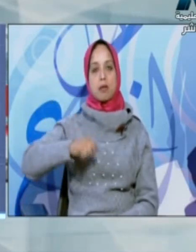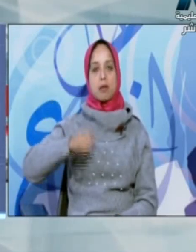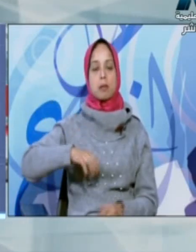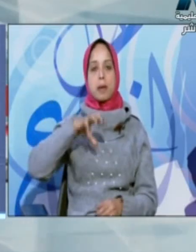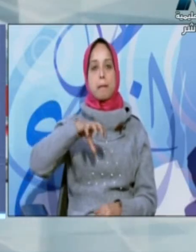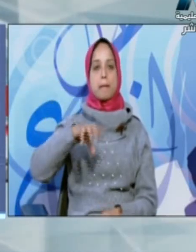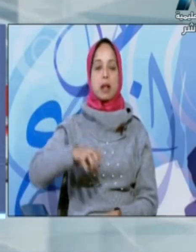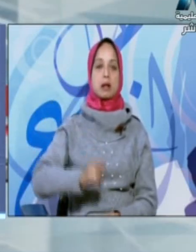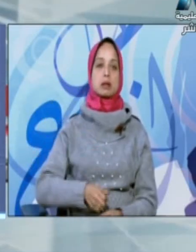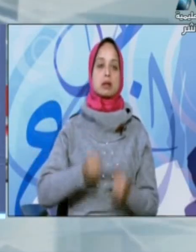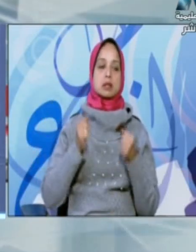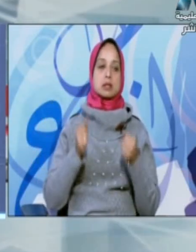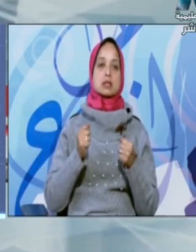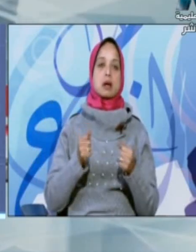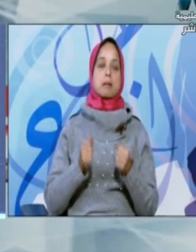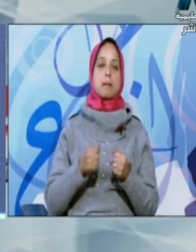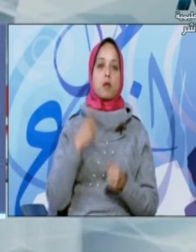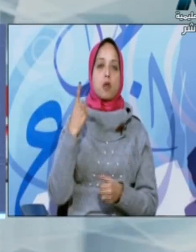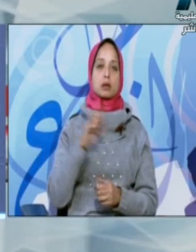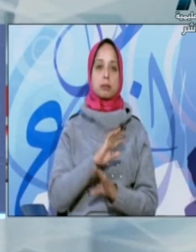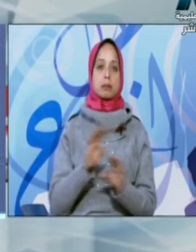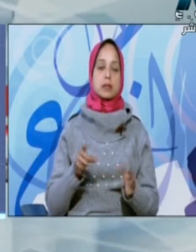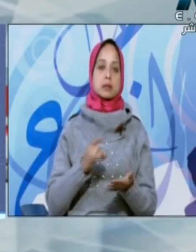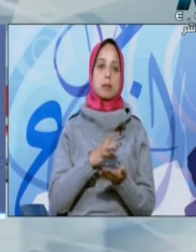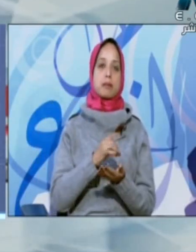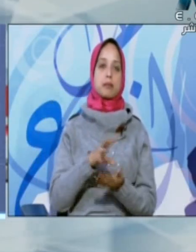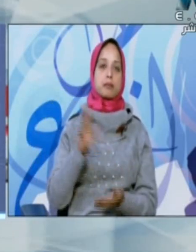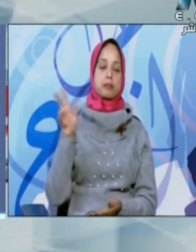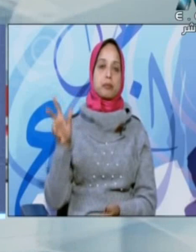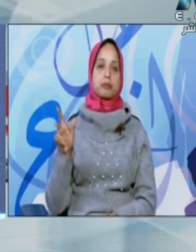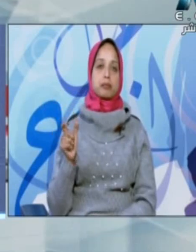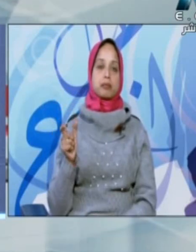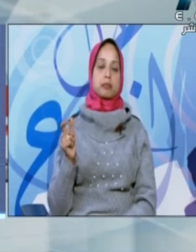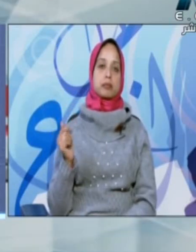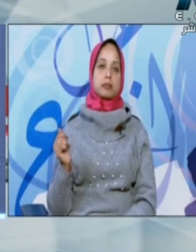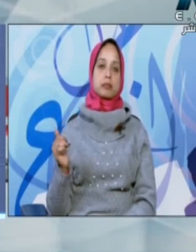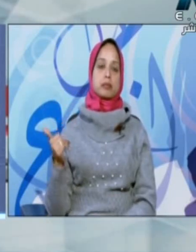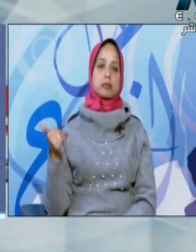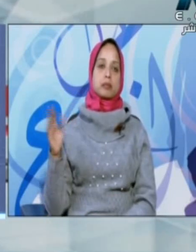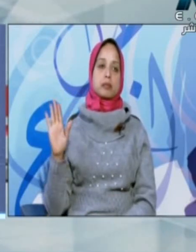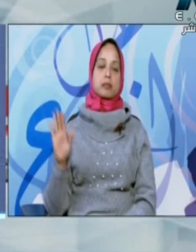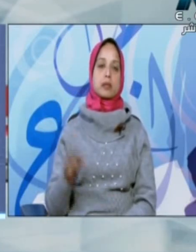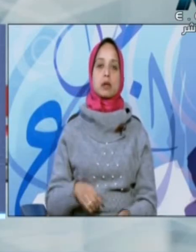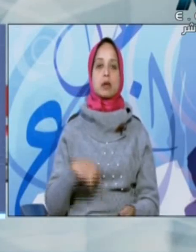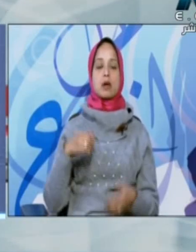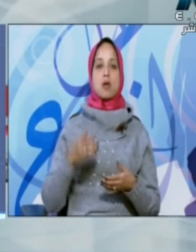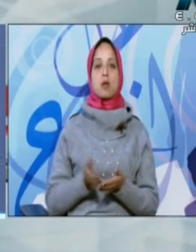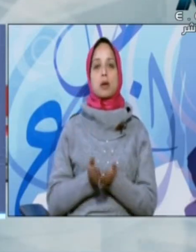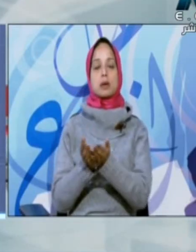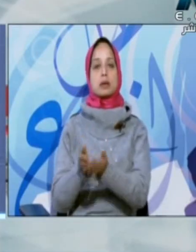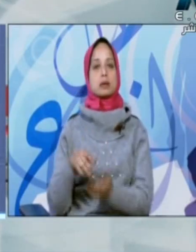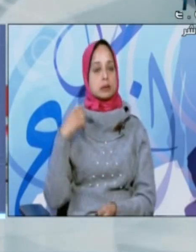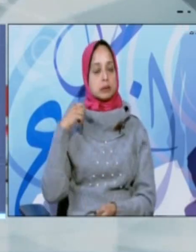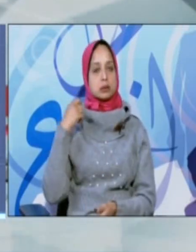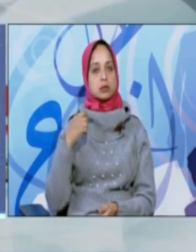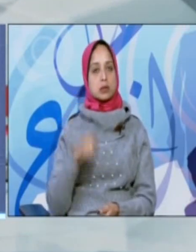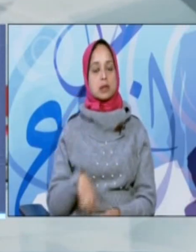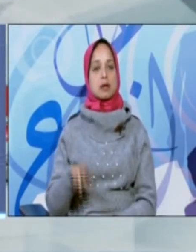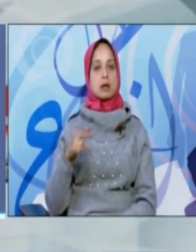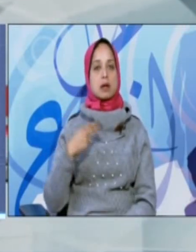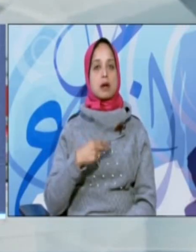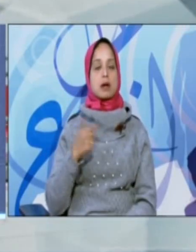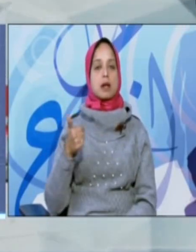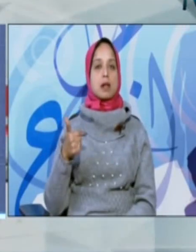الاحكام العرفيه اقال النحاس، وعهد بالوزاره الى ايه؟ علي باشا ماهر اللي استقال في اول مارس، ثم تابعت